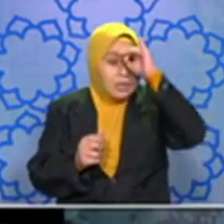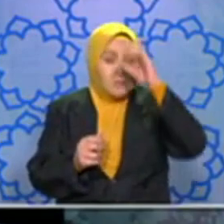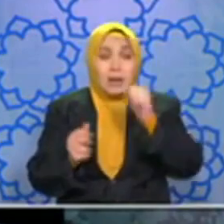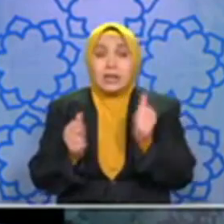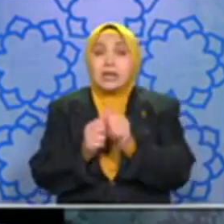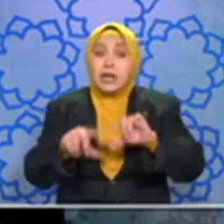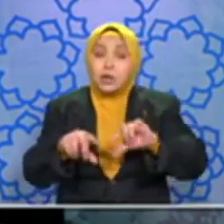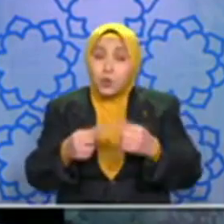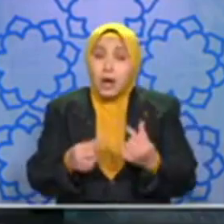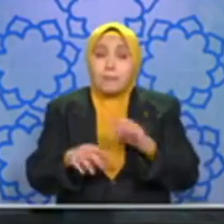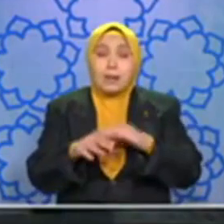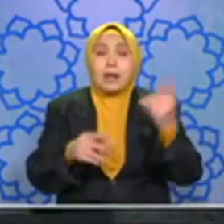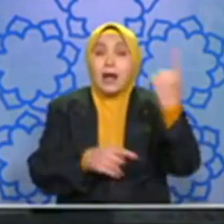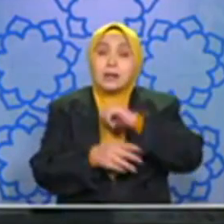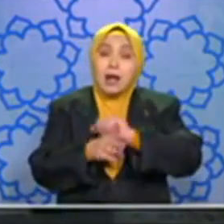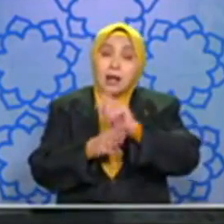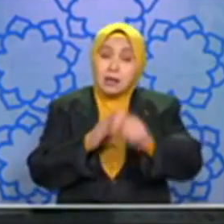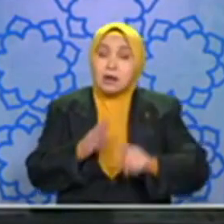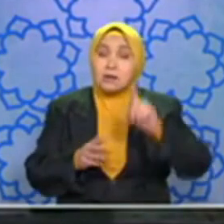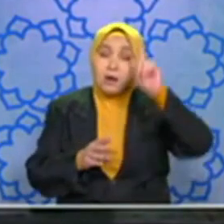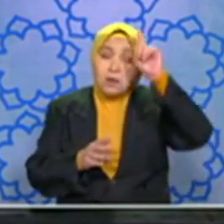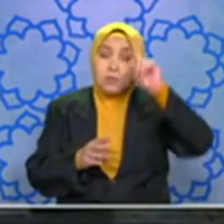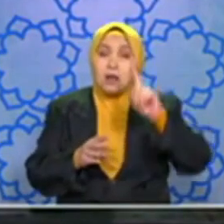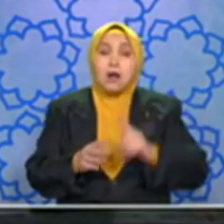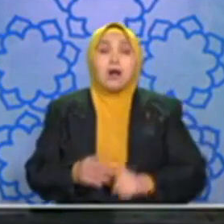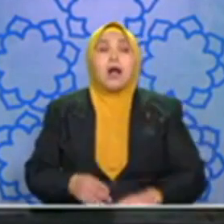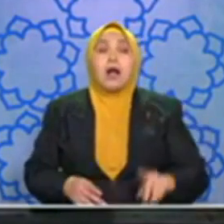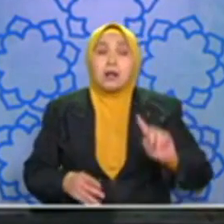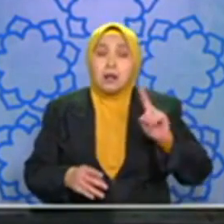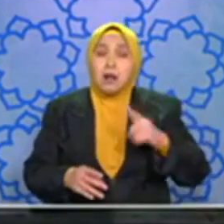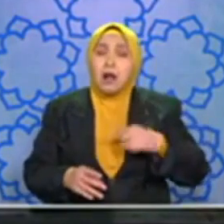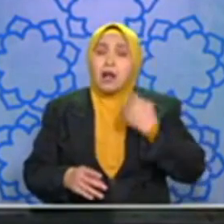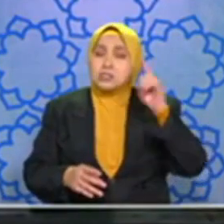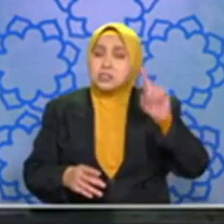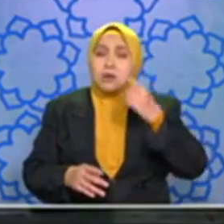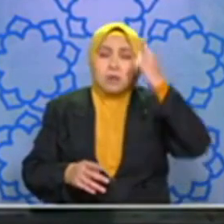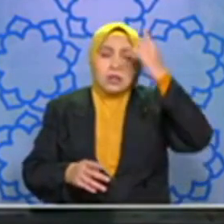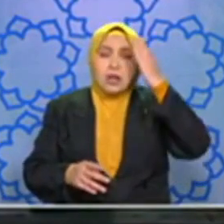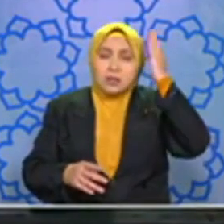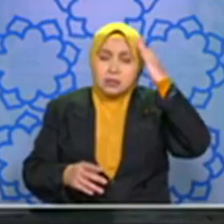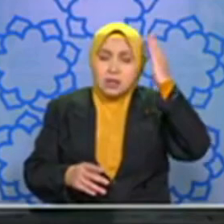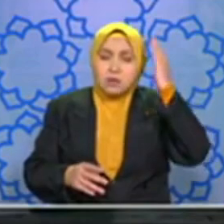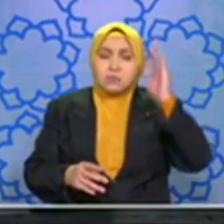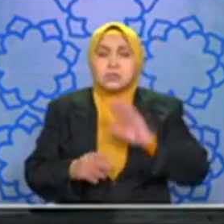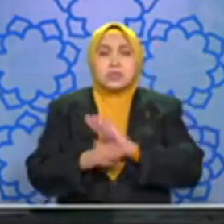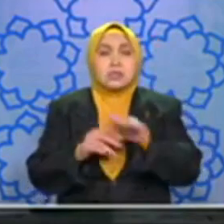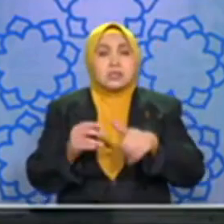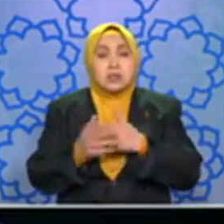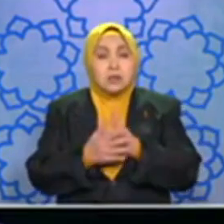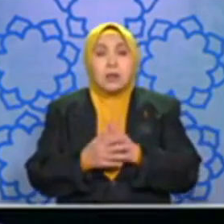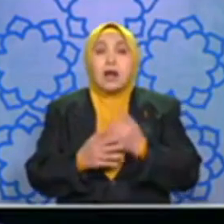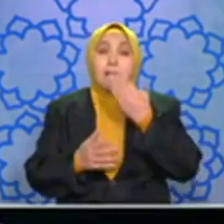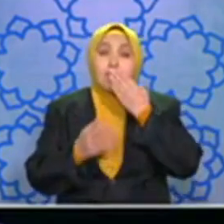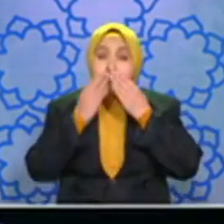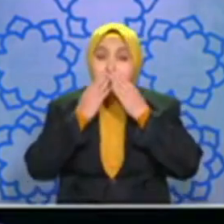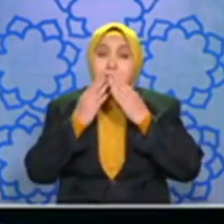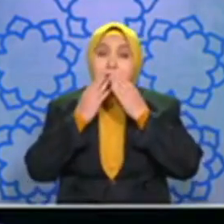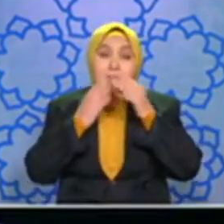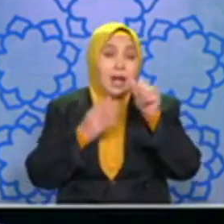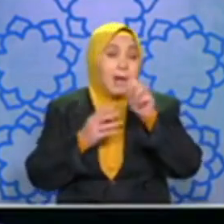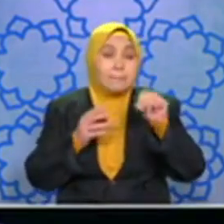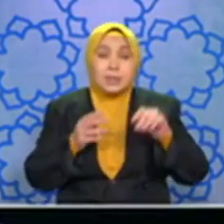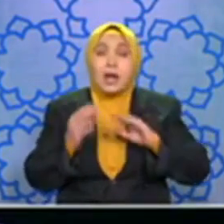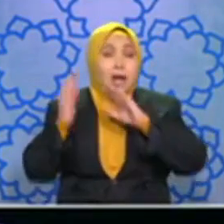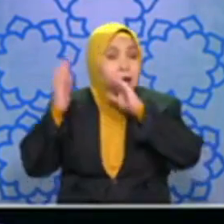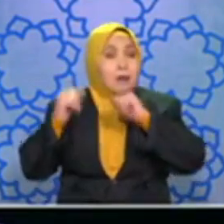Al-Quran ya Allah pada hari akhirat nanti ya Allah. Walhamdulillahi rabbil alamin. Amin ya rabbal alamin. Moga-moga Allah menjadikan